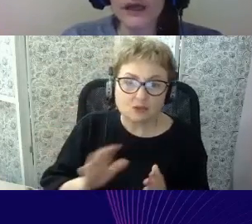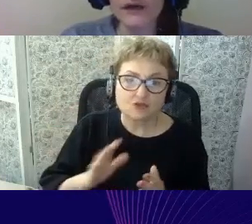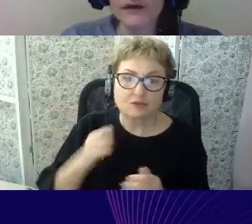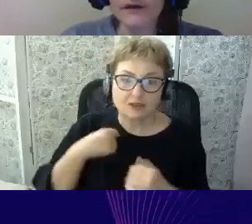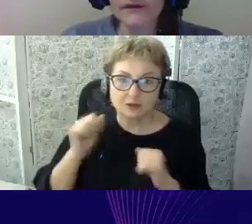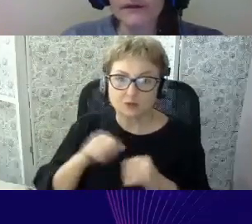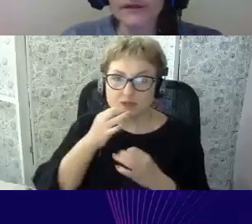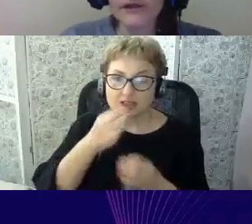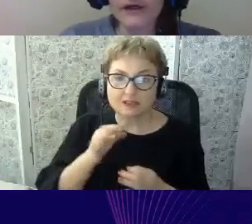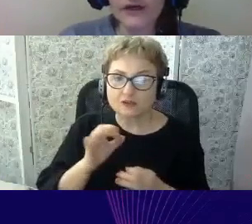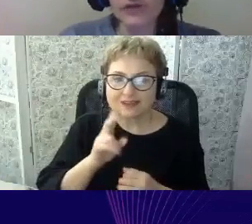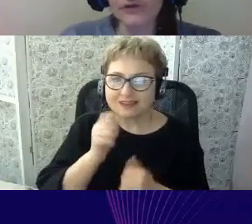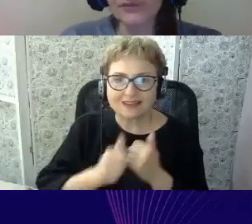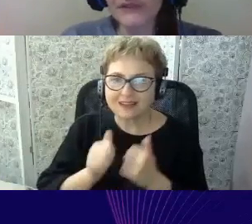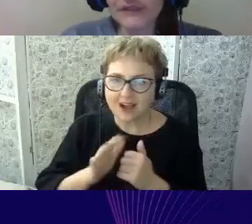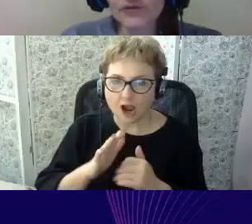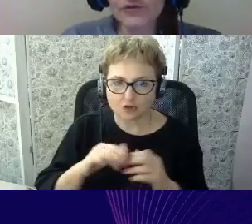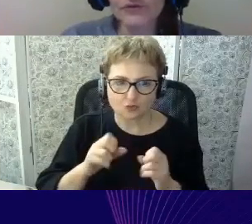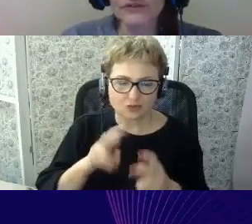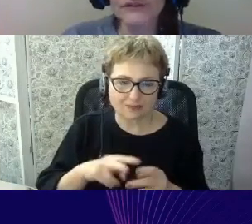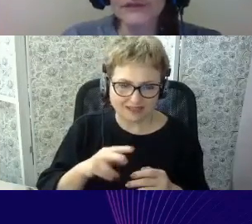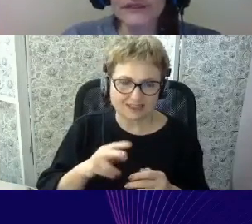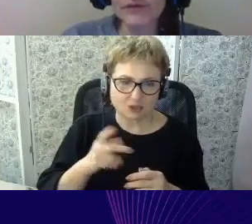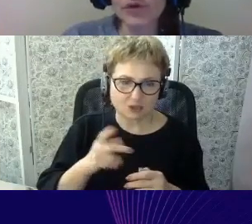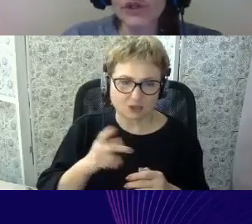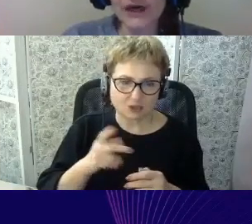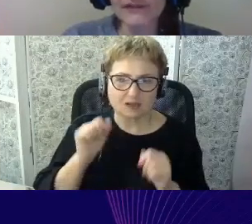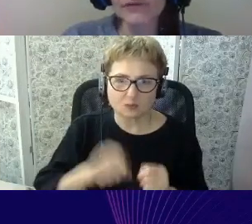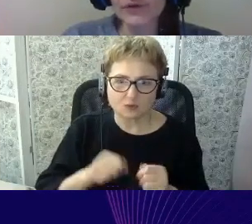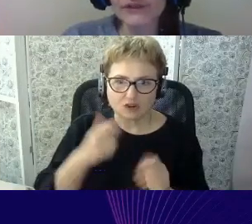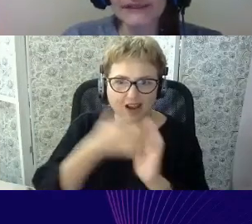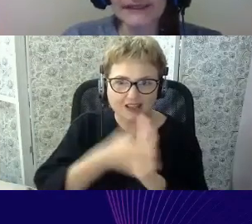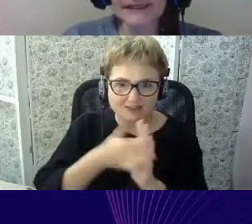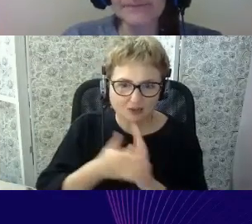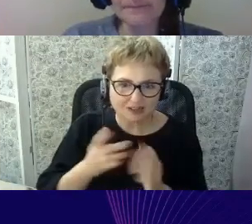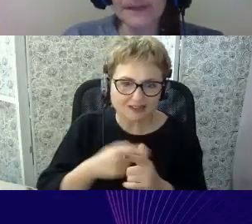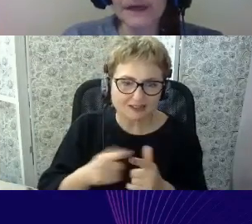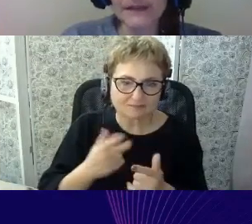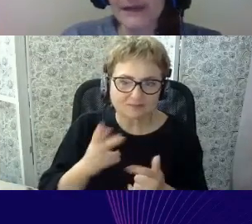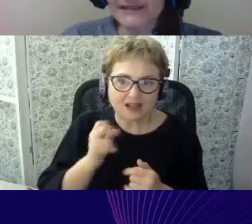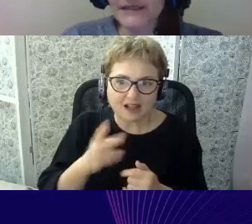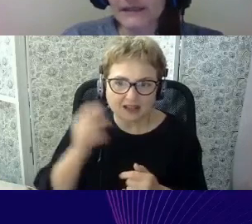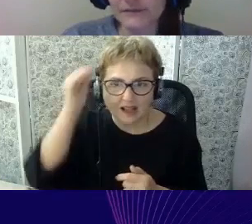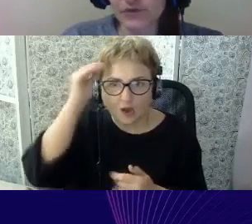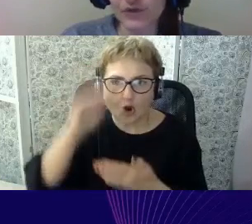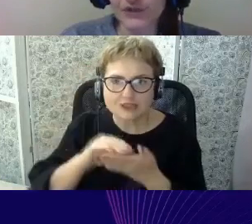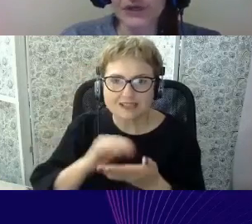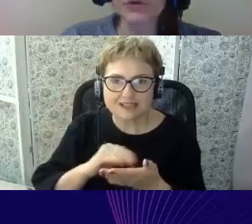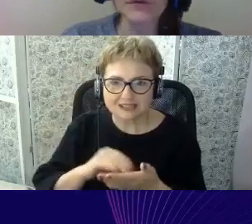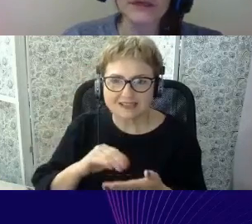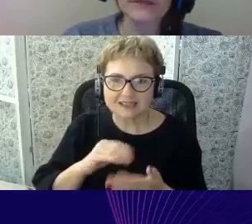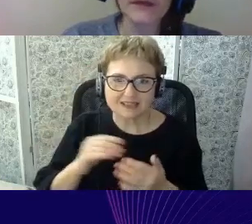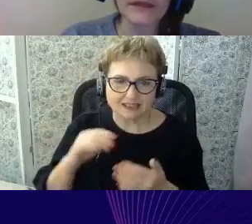что не каждую компетенцию действительно можно освоить или как-то оценить с